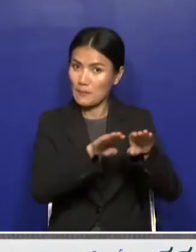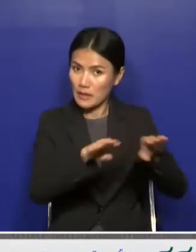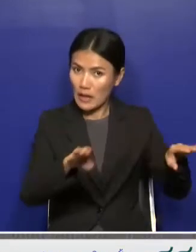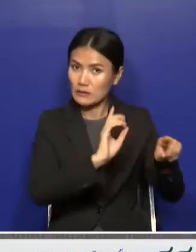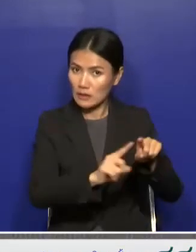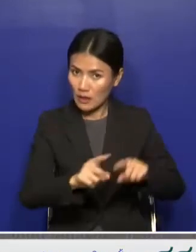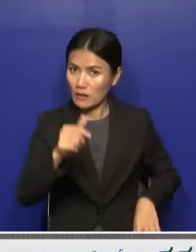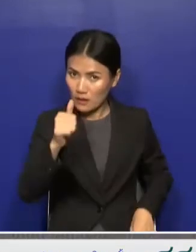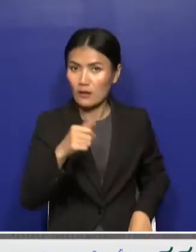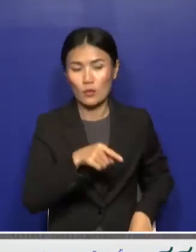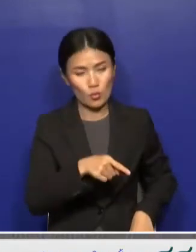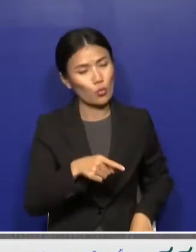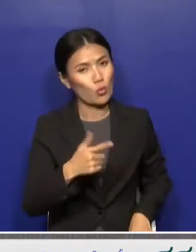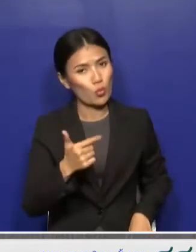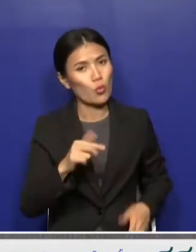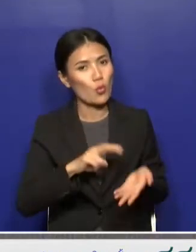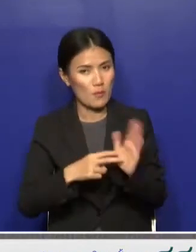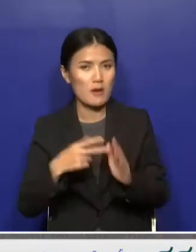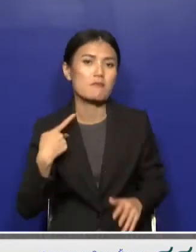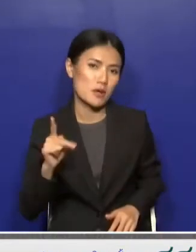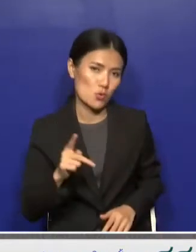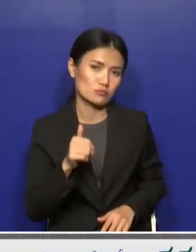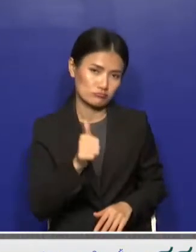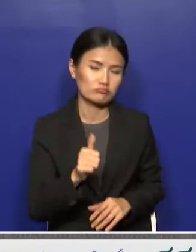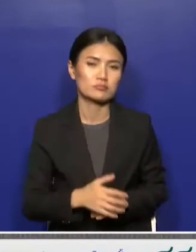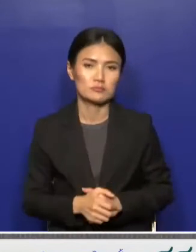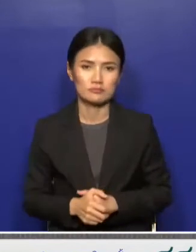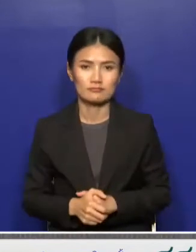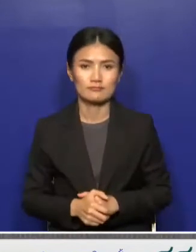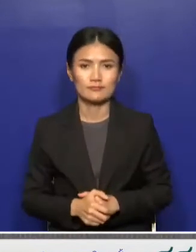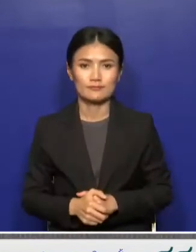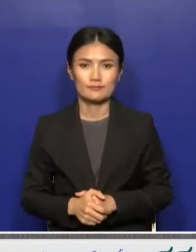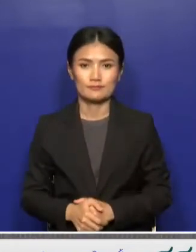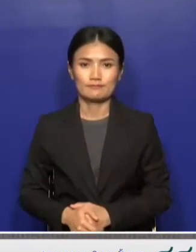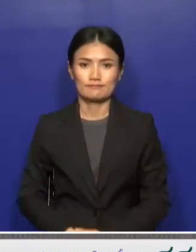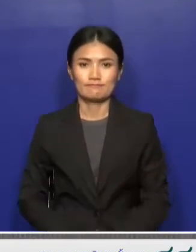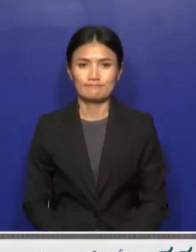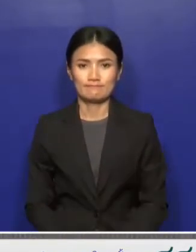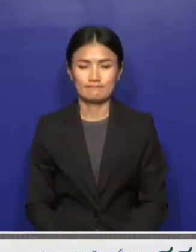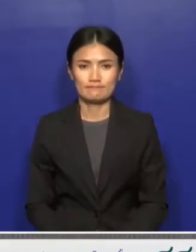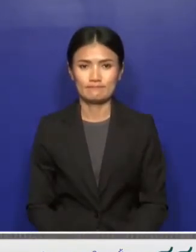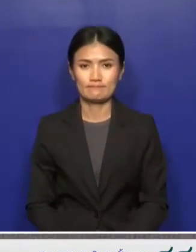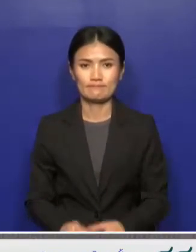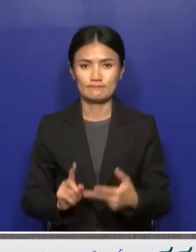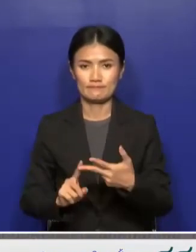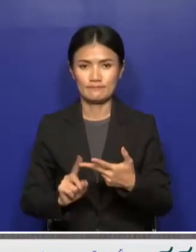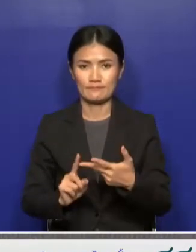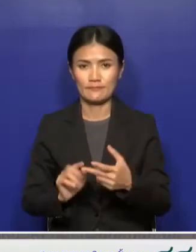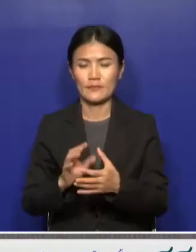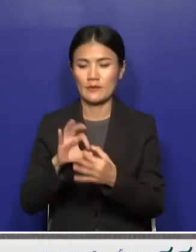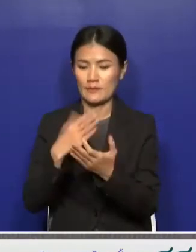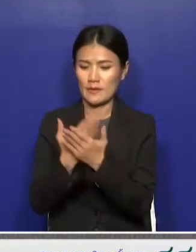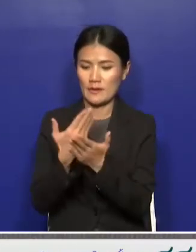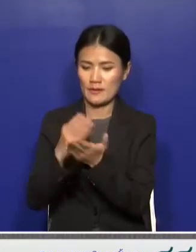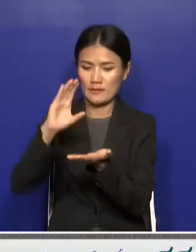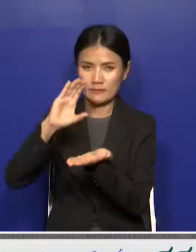นไทยกันเองนะครับให้อย่างครบถ้วนไม่ตกหล่นอย่างที่เป็นมานะครับประการที่3ครับเรื่องของกองทุน